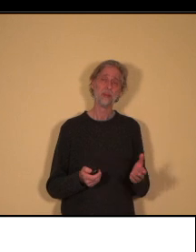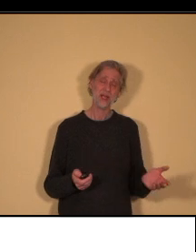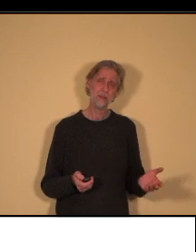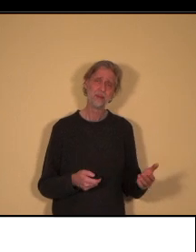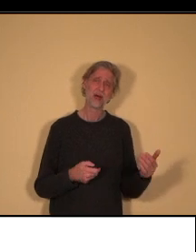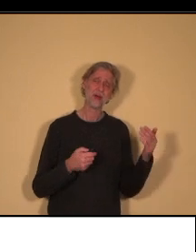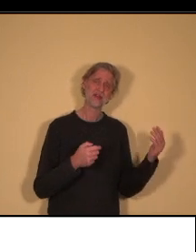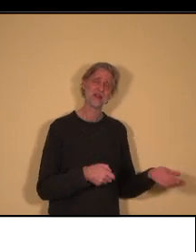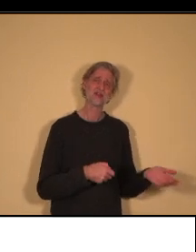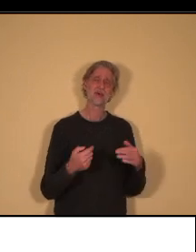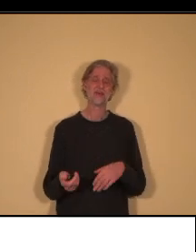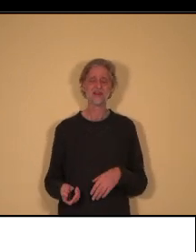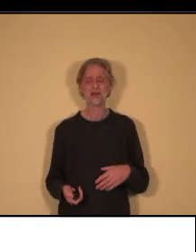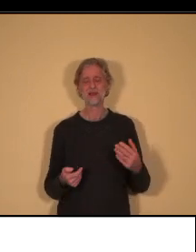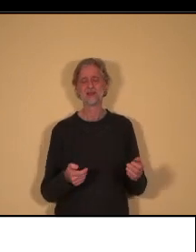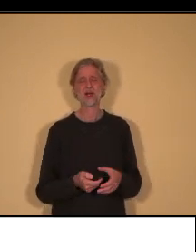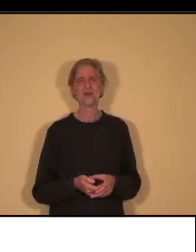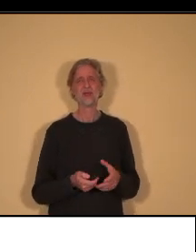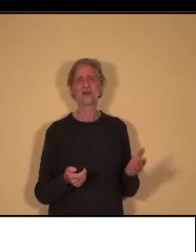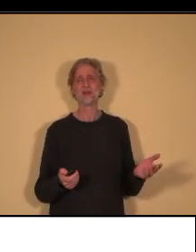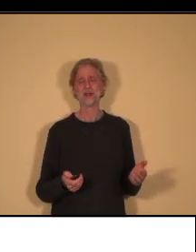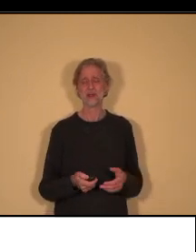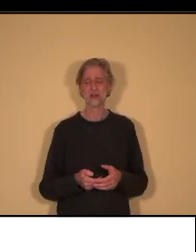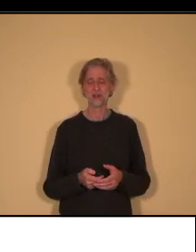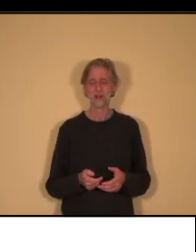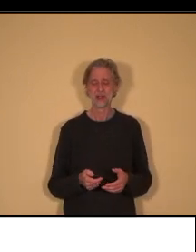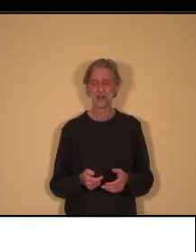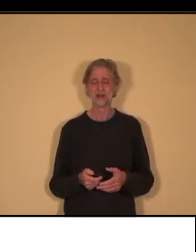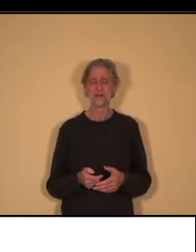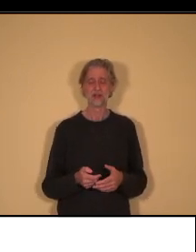Das Problem beim Ersetzen von Wasser in diesen Aquiferen,